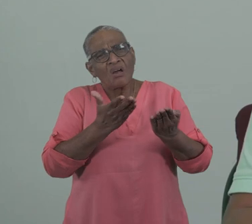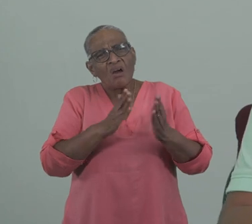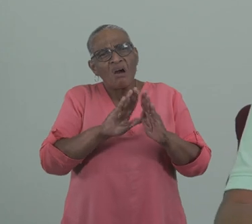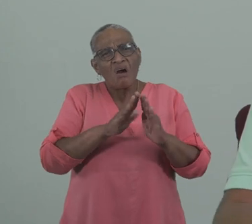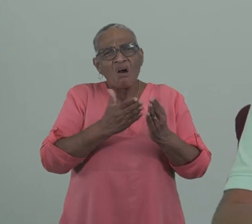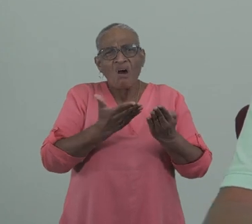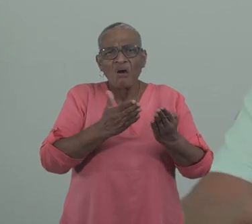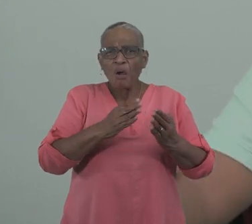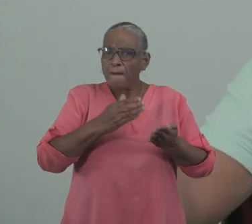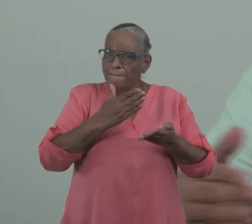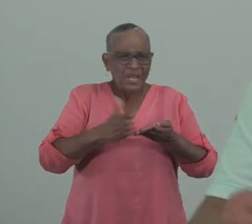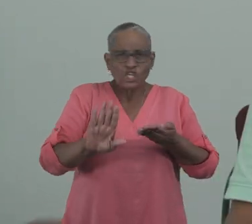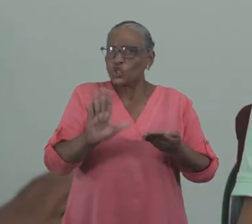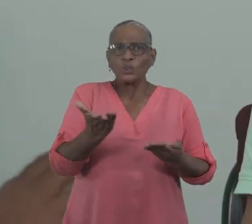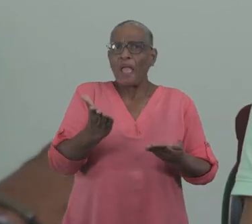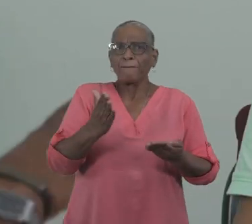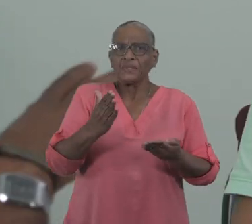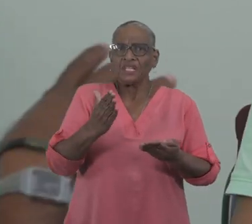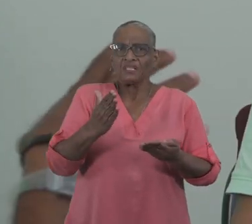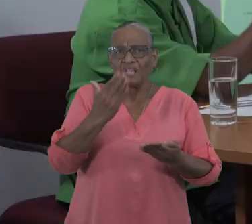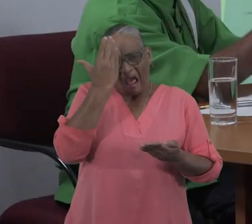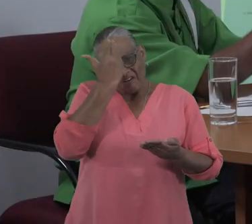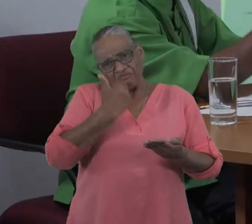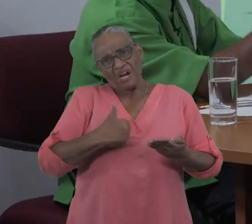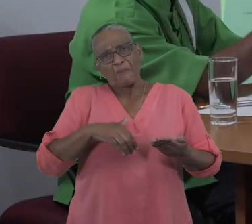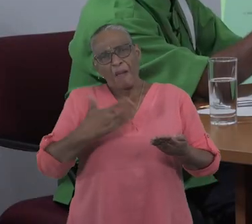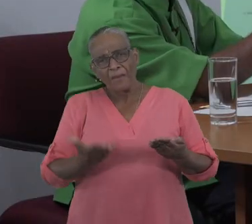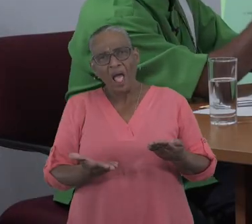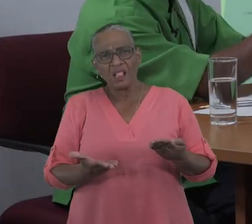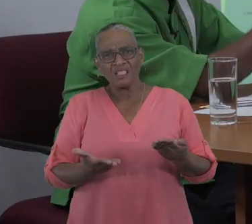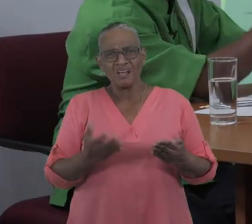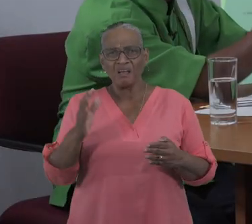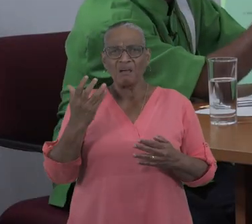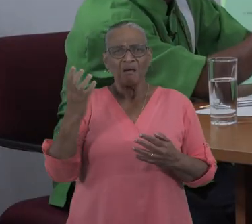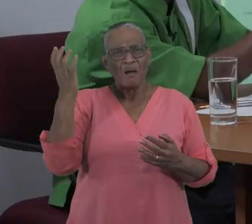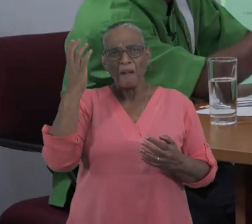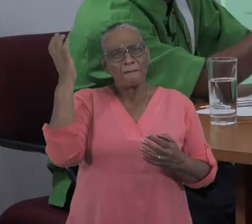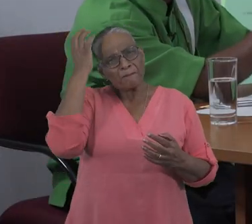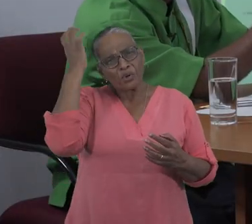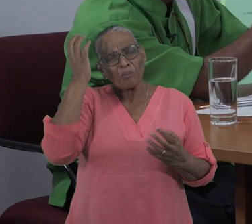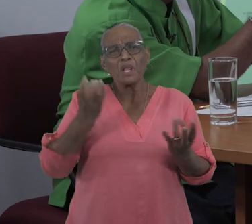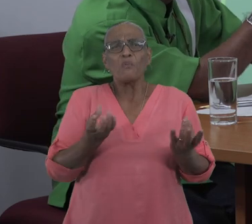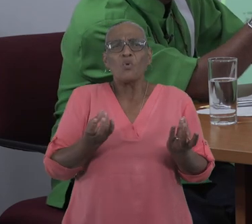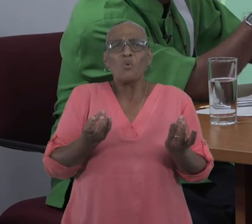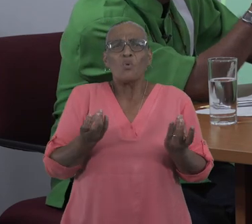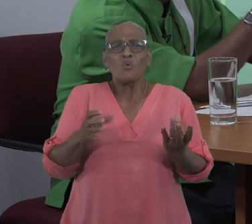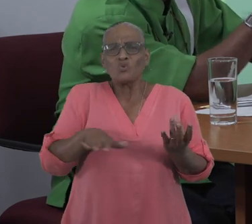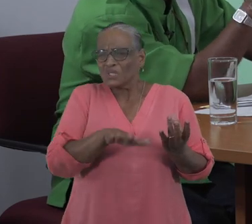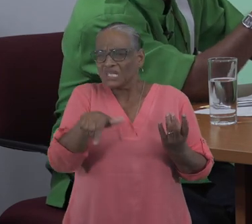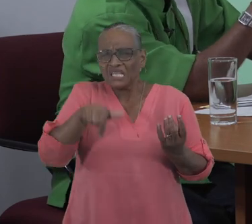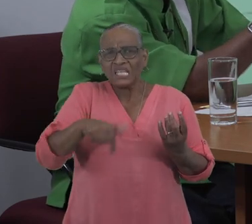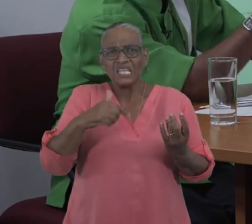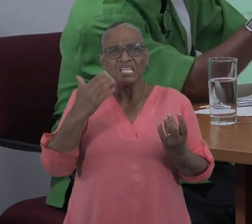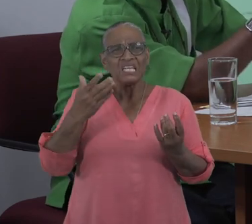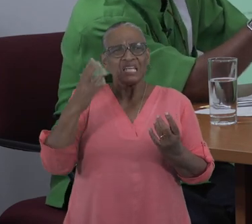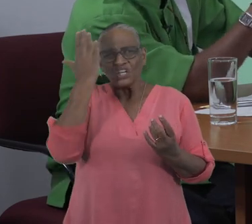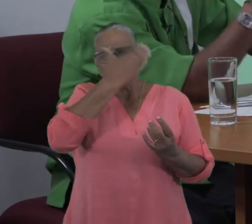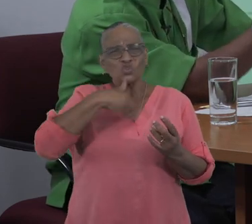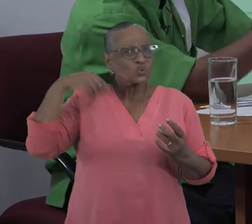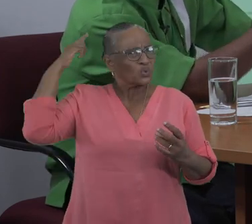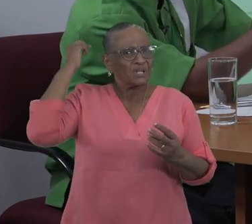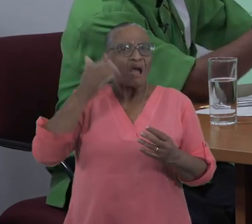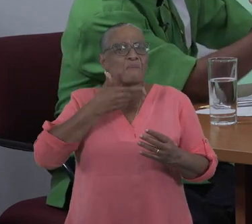mensen die niet eens met pensioen gaan. Voorzien, je gaat pas aan dat en dan, zijn een situatie nu. Als je mag geven een situatie, zou je zien ze dan